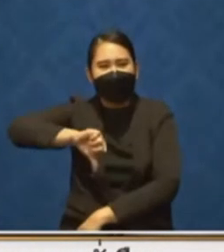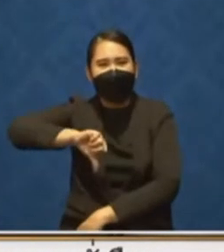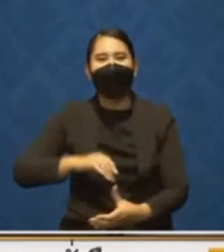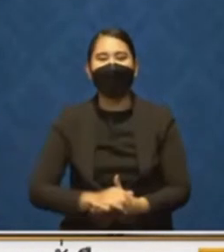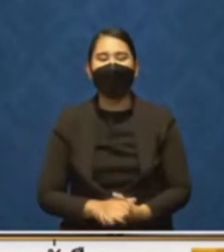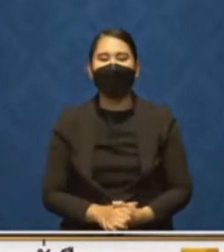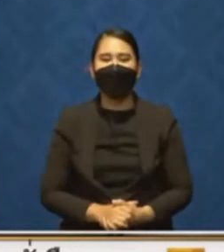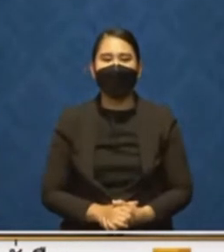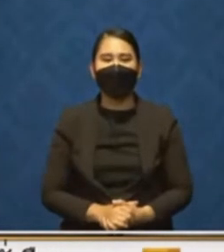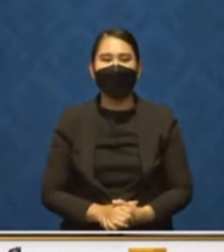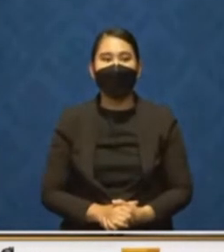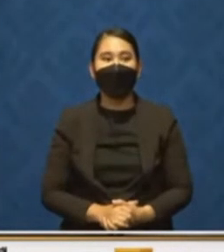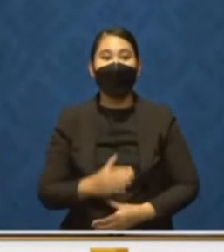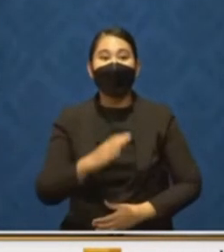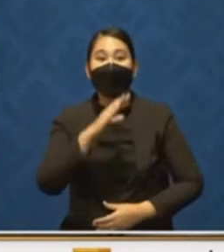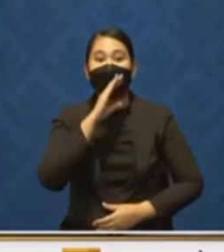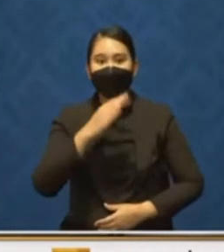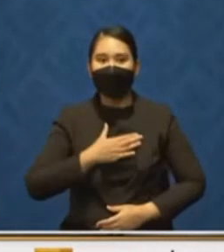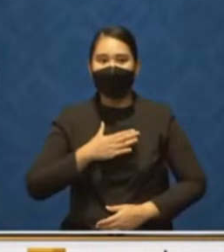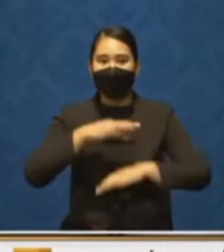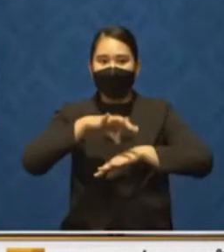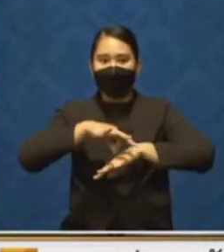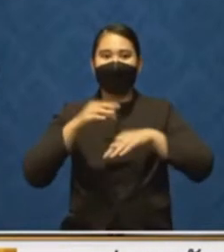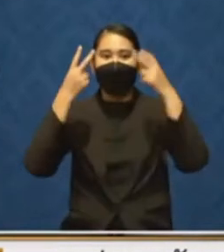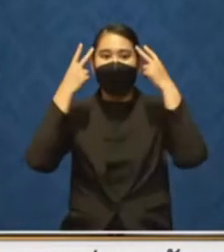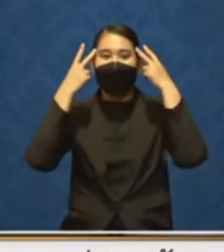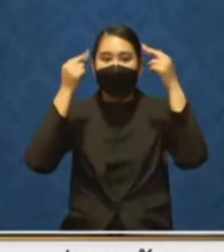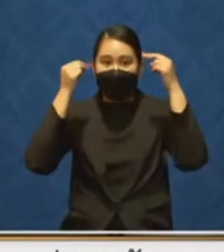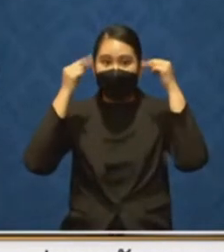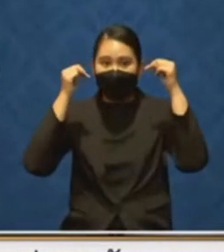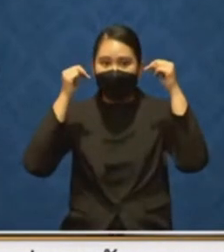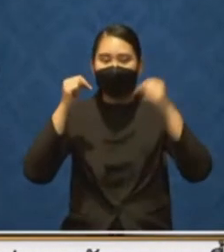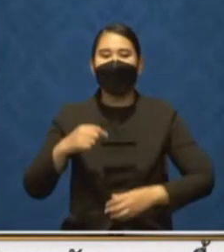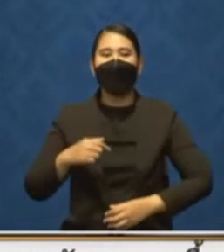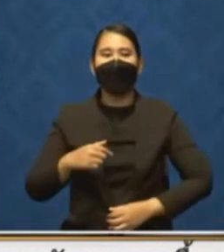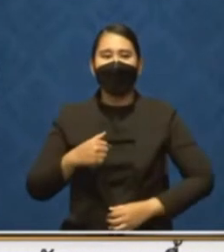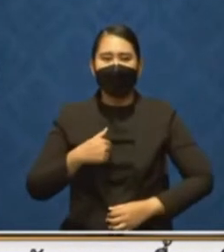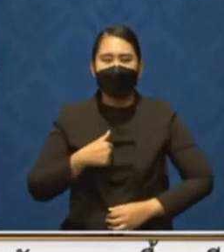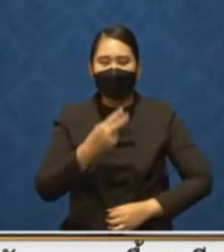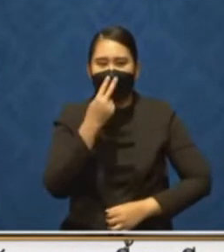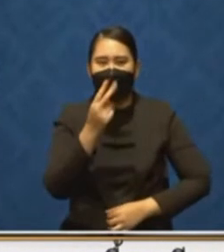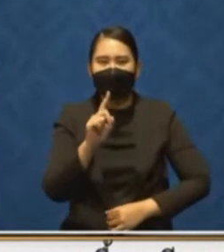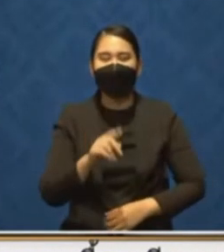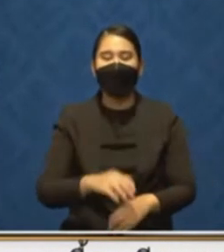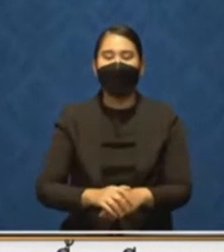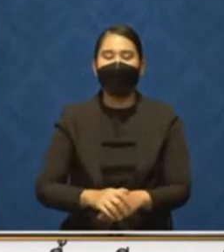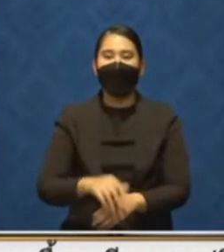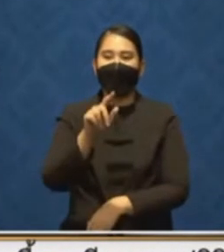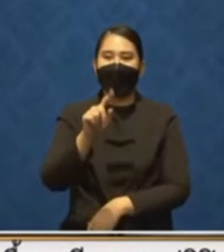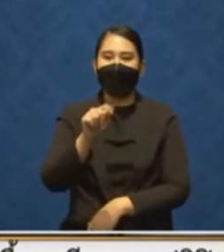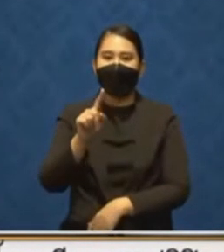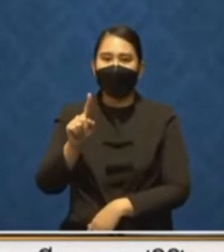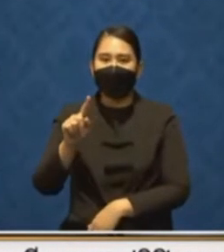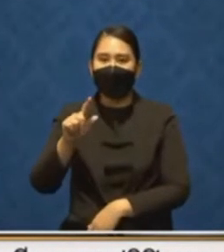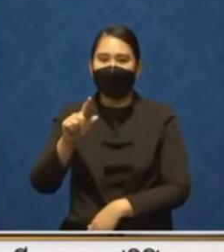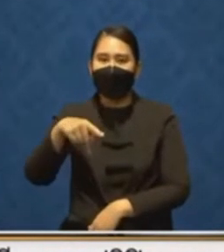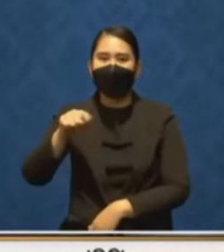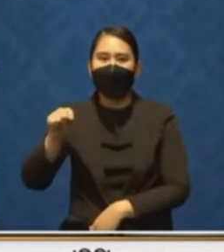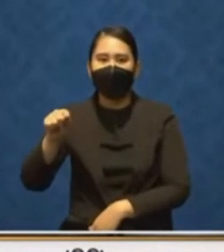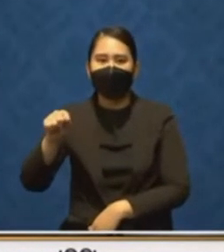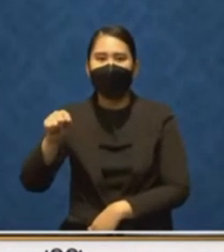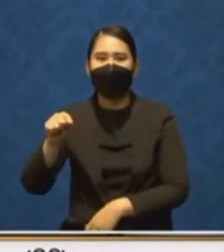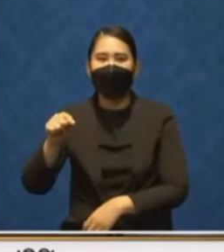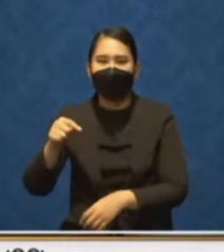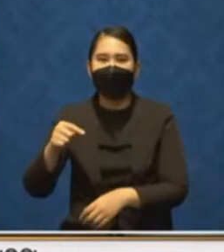ครับผมเป็นนายกรัฐมนตรีแบบพลเอกประยุทธ์จันทร์โอชาแล้วก็ท่านคิดว่าจะเอาคนแบบปตทแบบท่านสุพัฒน์พงษ์มาบริหารและเชื่อว่า